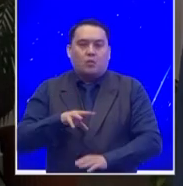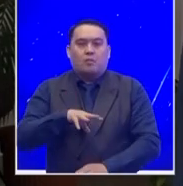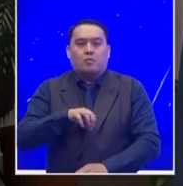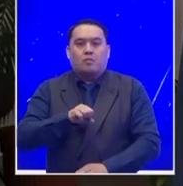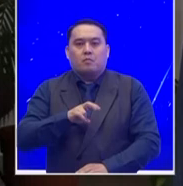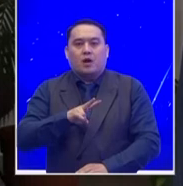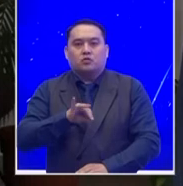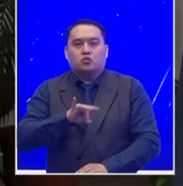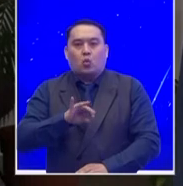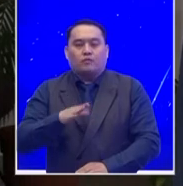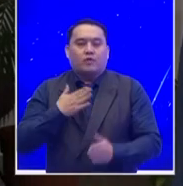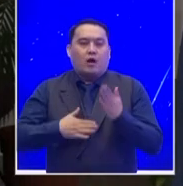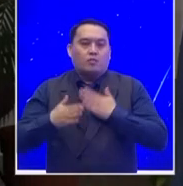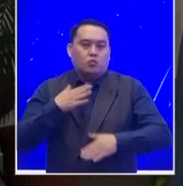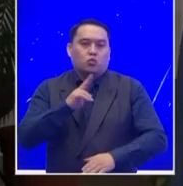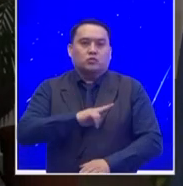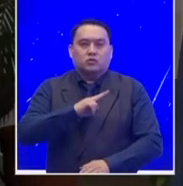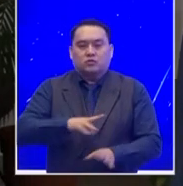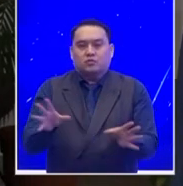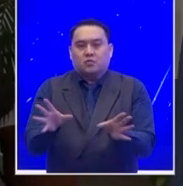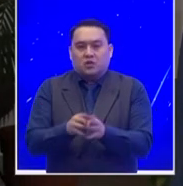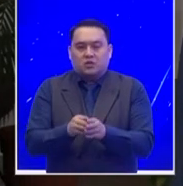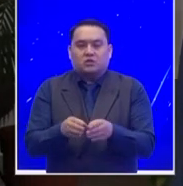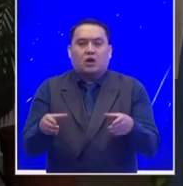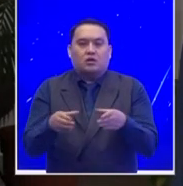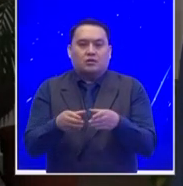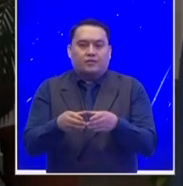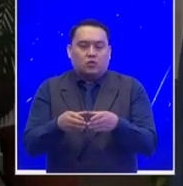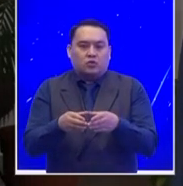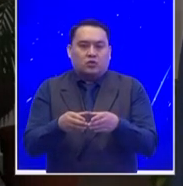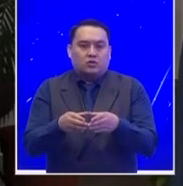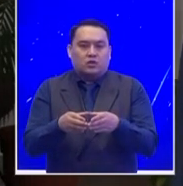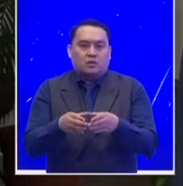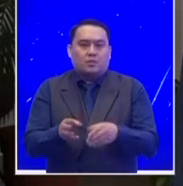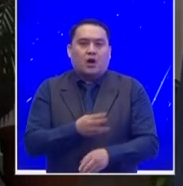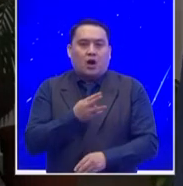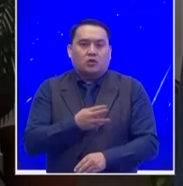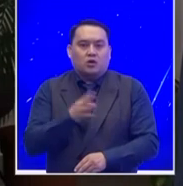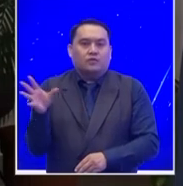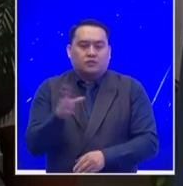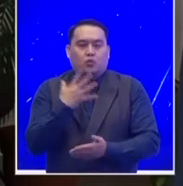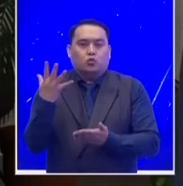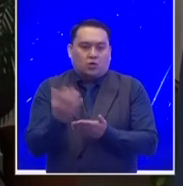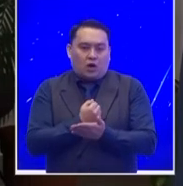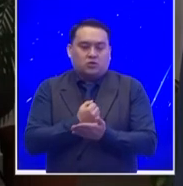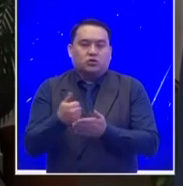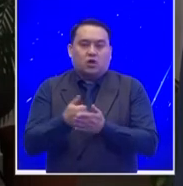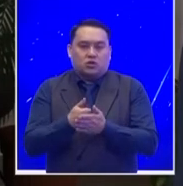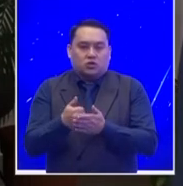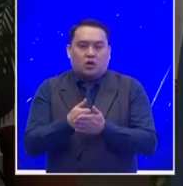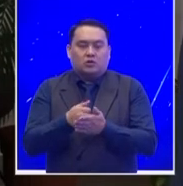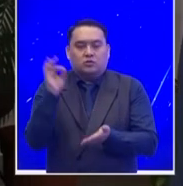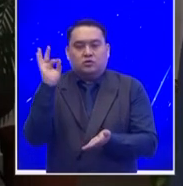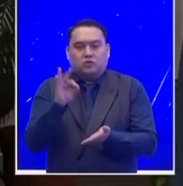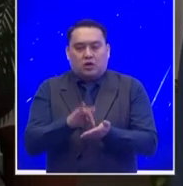было очень отрадно работать на малой родине. Пожелал всем коллегам удачи, дальнейших достижений, намеченных